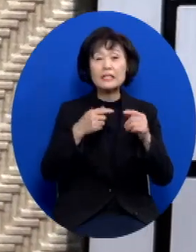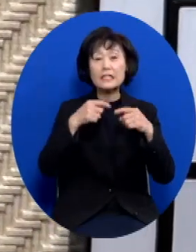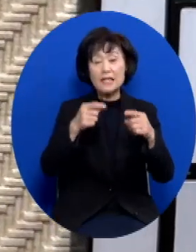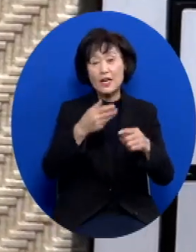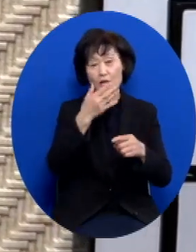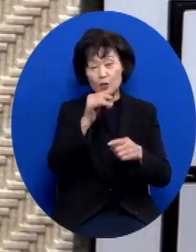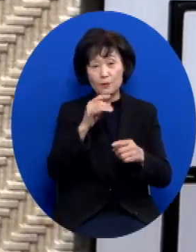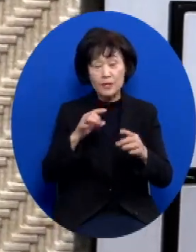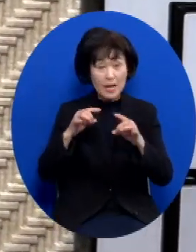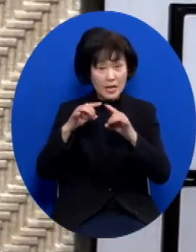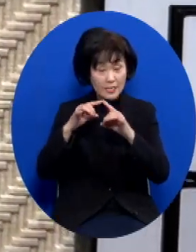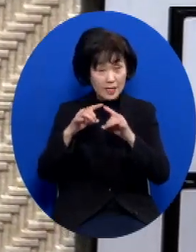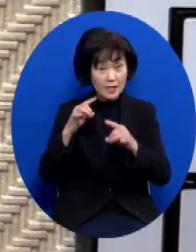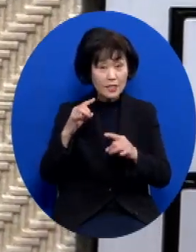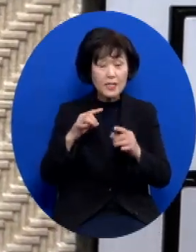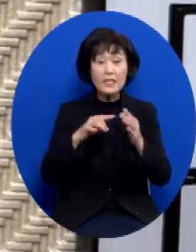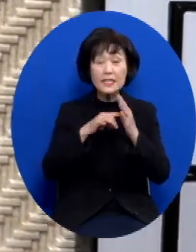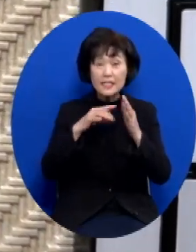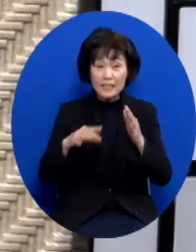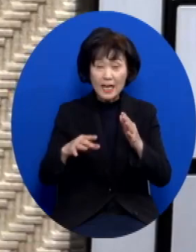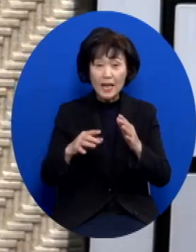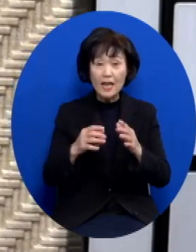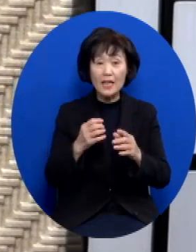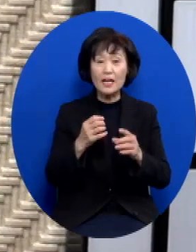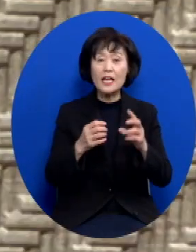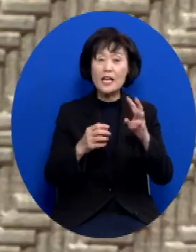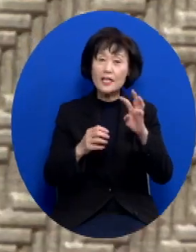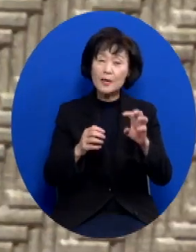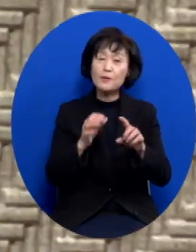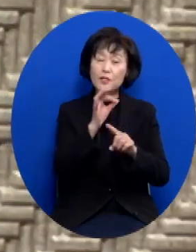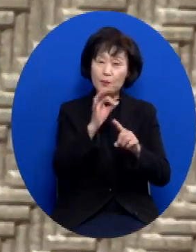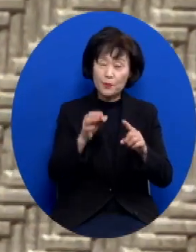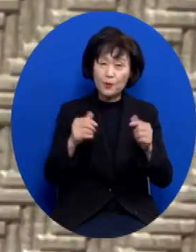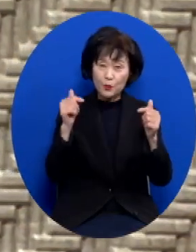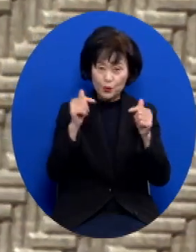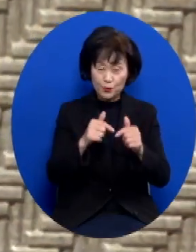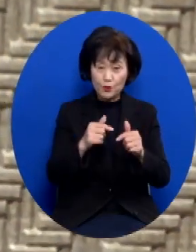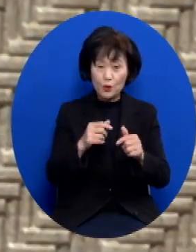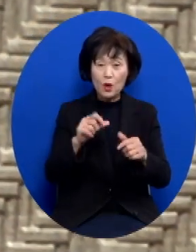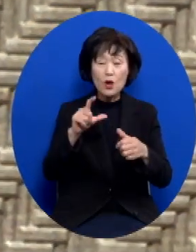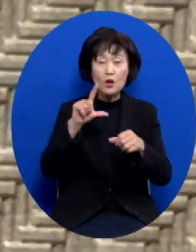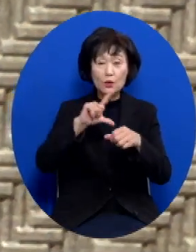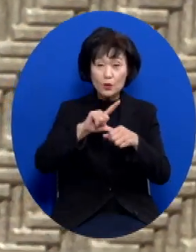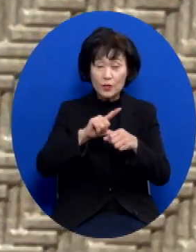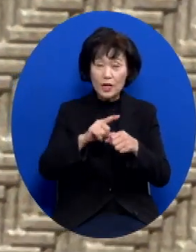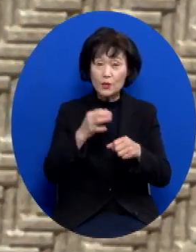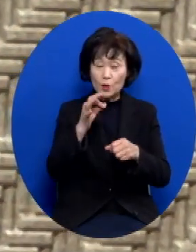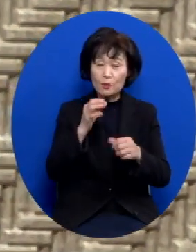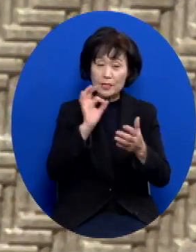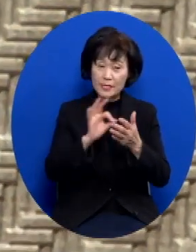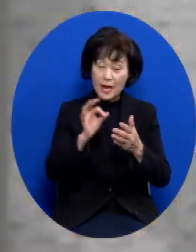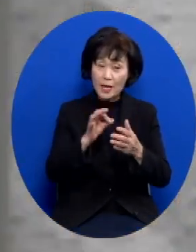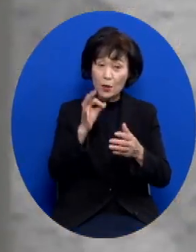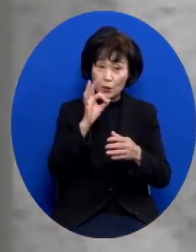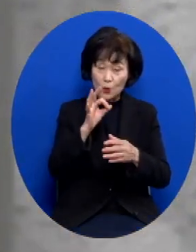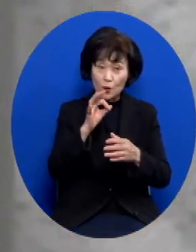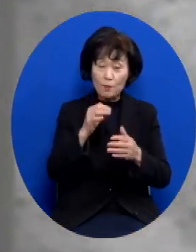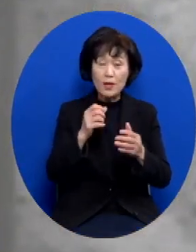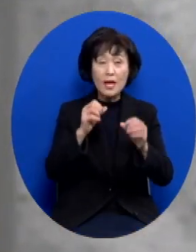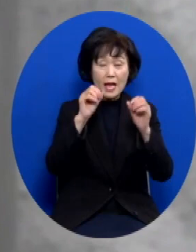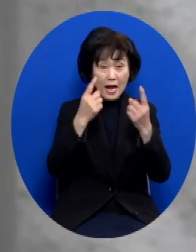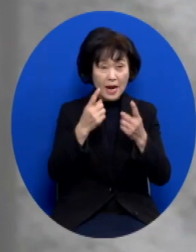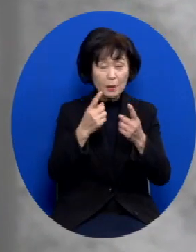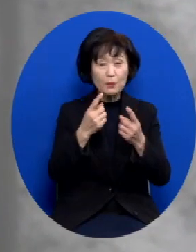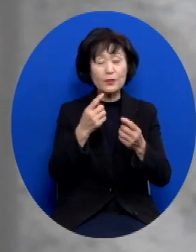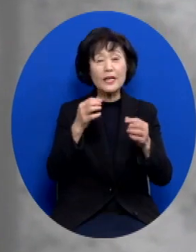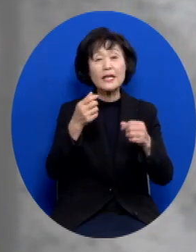전기세는 월 전기요금의 30%가 감면되고 도시가스요금은 사용요금이 할인금액보다 작은